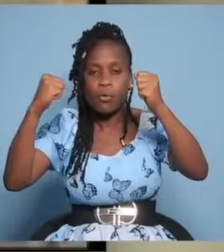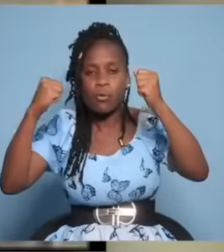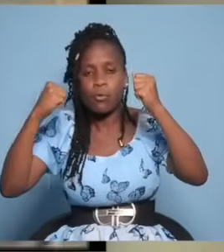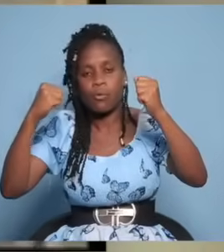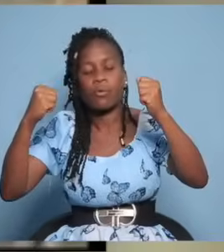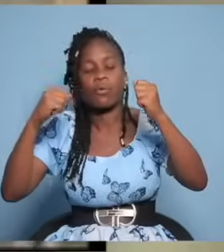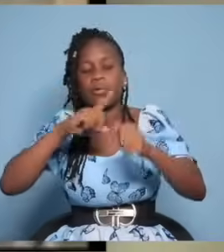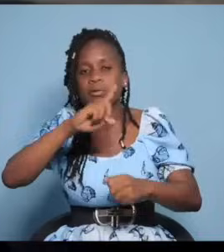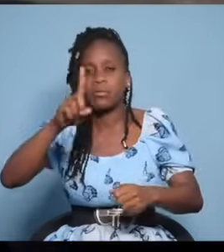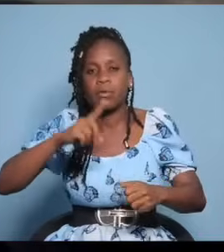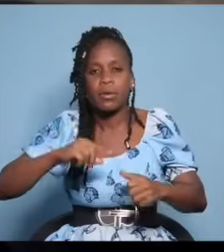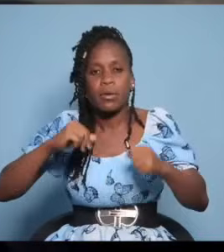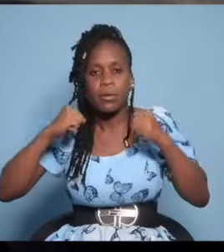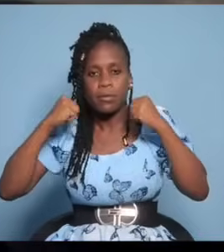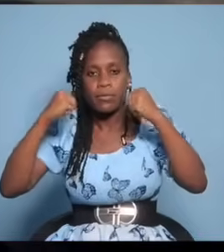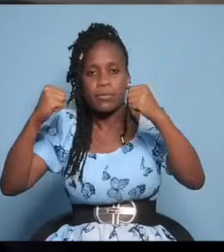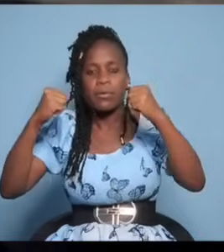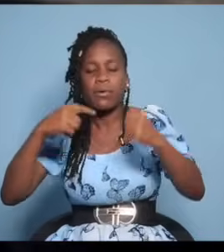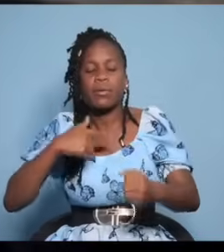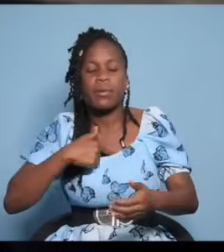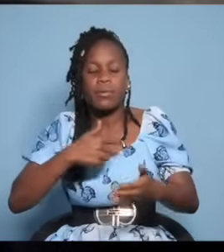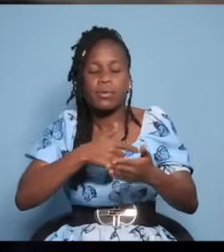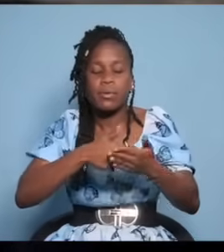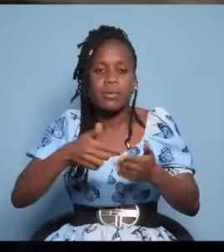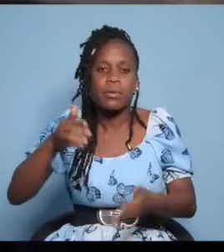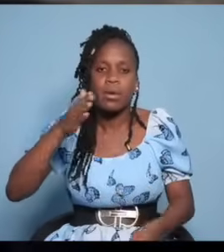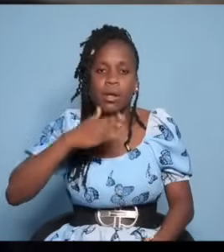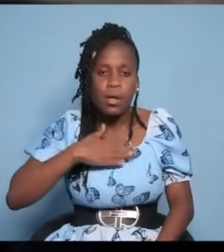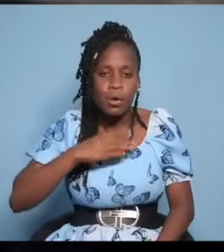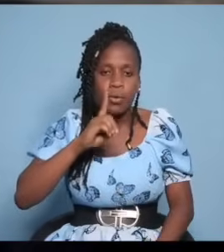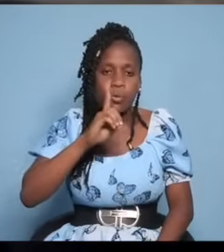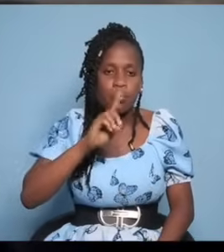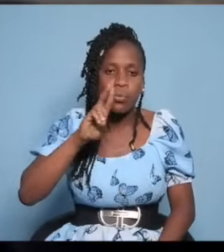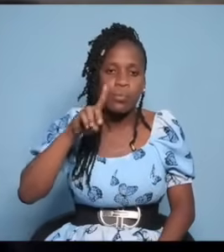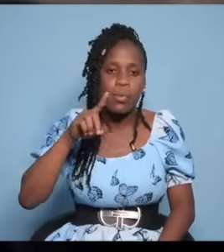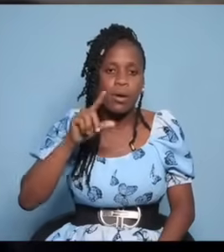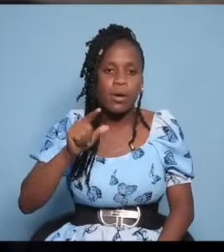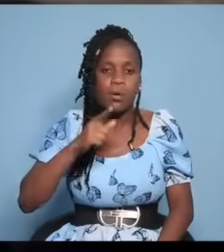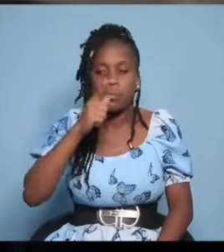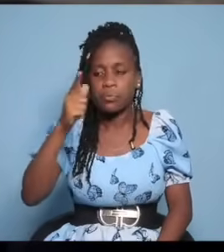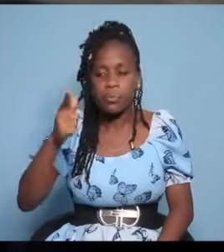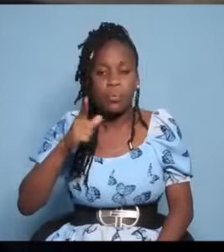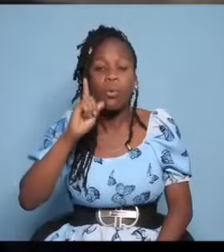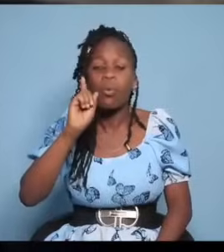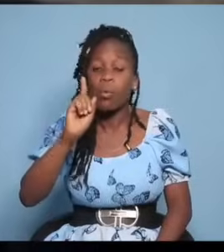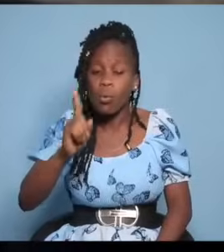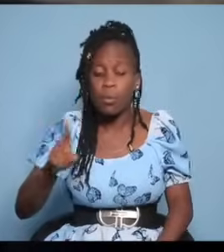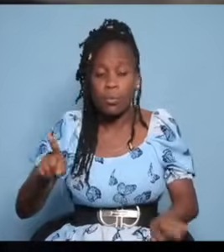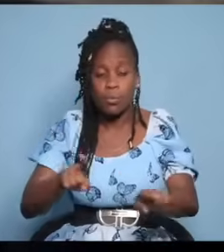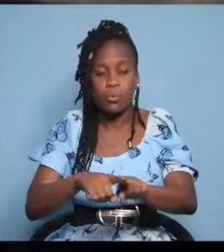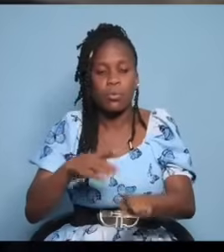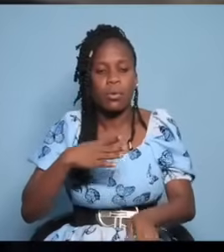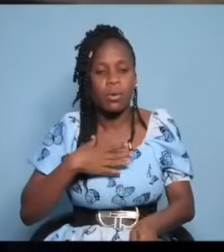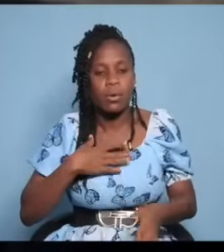Afrika, waliotoa support kubwa kwa uhuru wa nchi nyingi za Afrika, Sabora Bashel, Edward Mondlane na wengine wote.